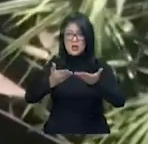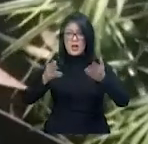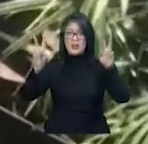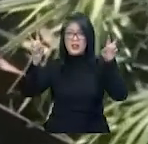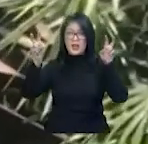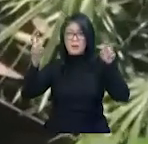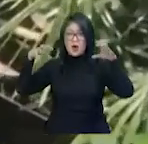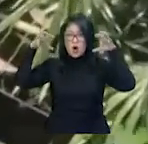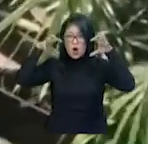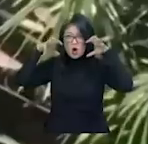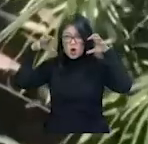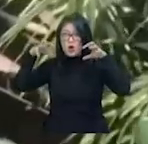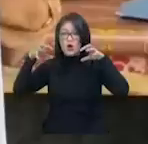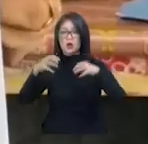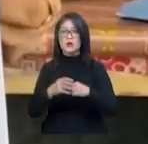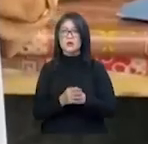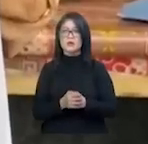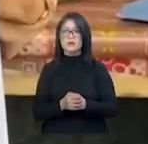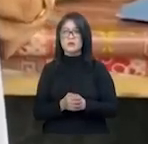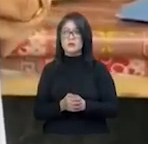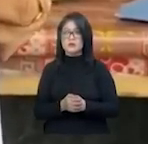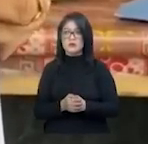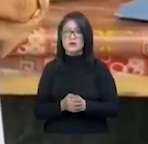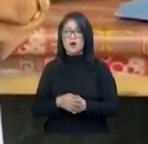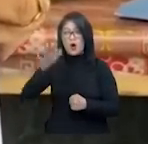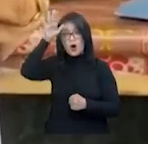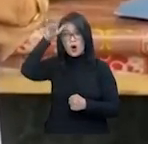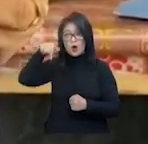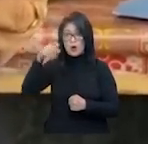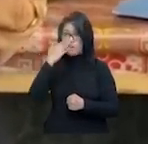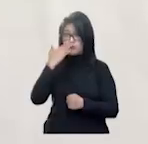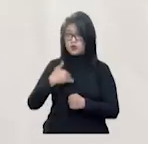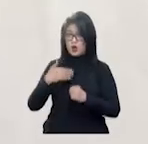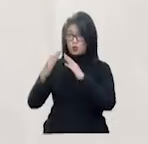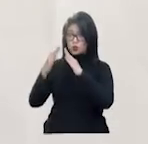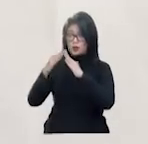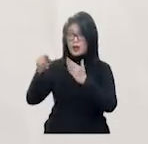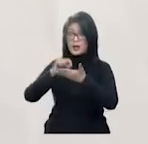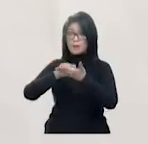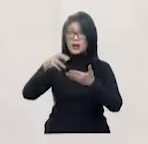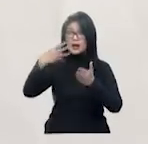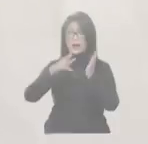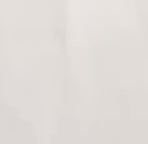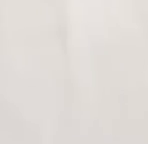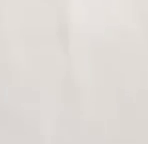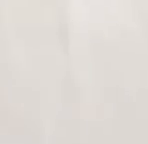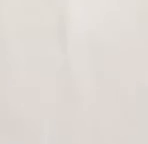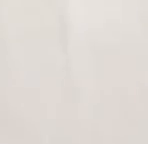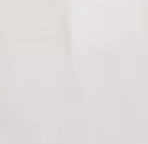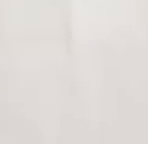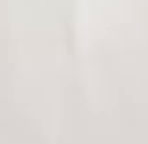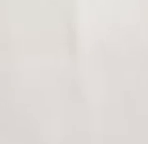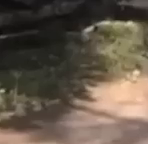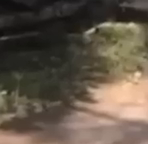Aksi pembuat konten ini memancing kemarahan salah satu anak pemilik rumah, Erma Hermina. Erma tak terima dan merasa sakit hati